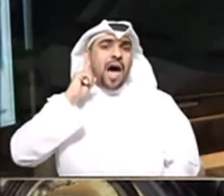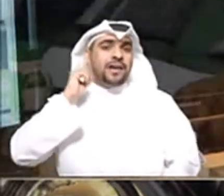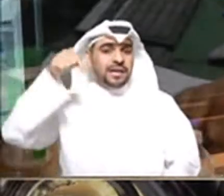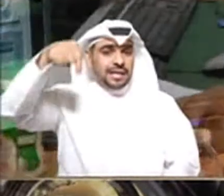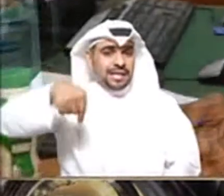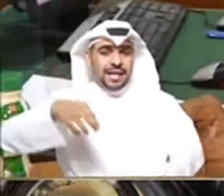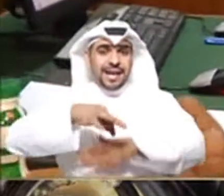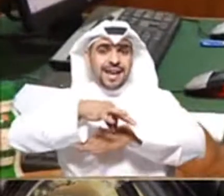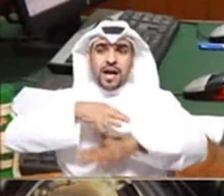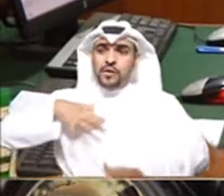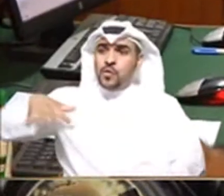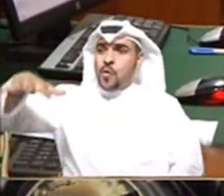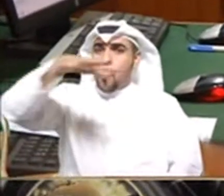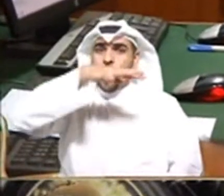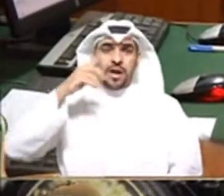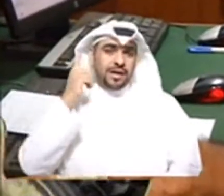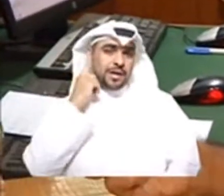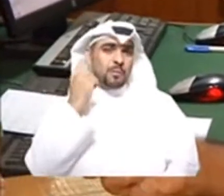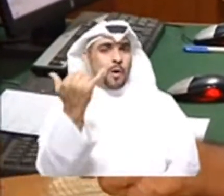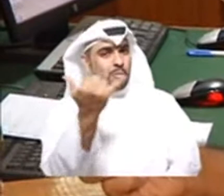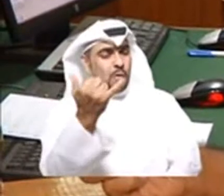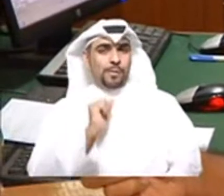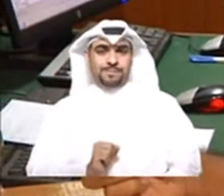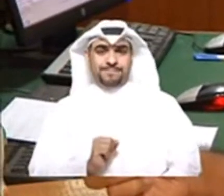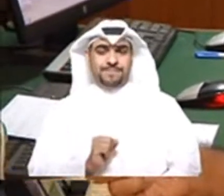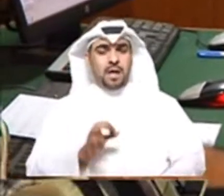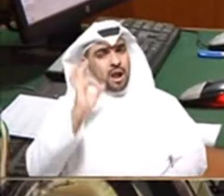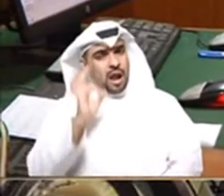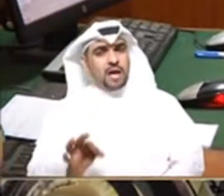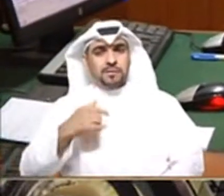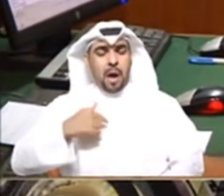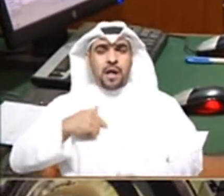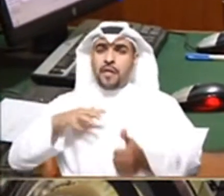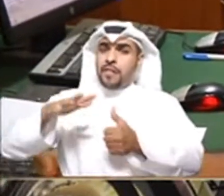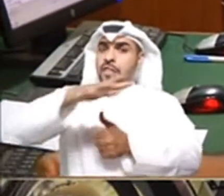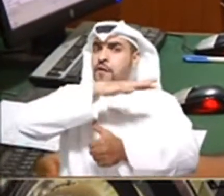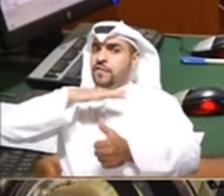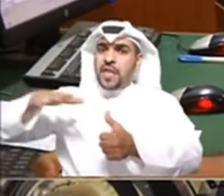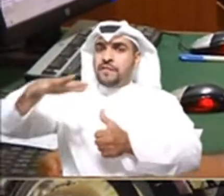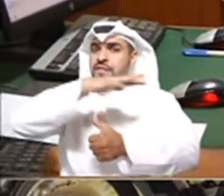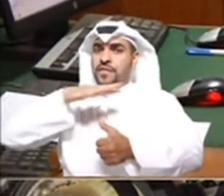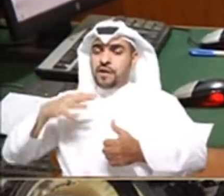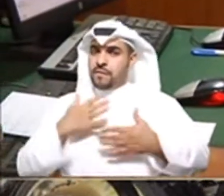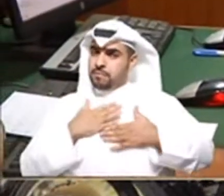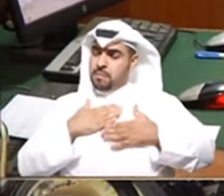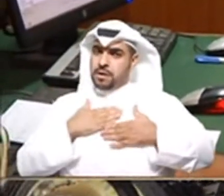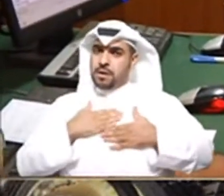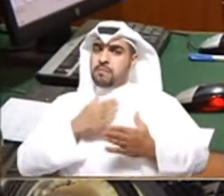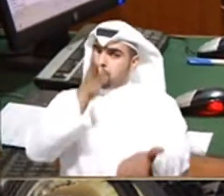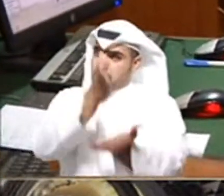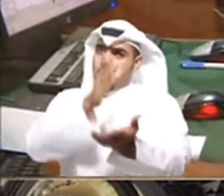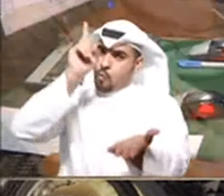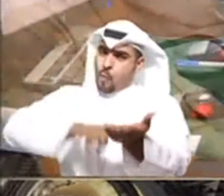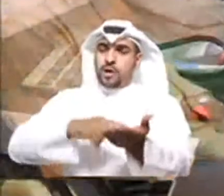الاهل. هذه الظروف الدوام لازم، هذه واجبنا، لازم نسوي، لازم هاي